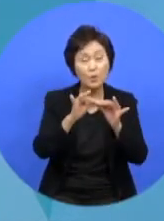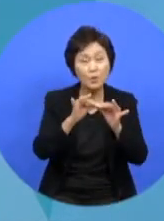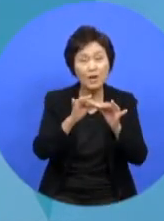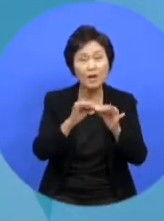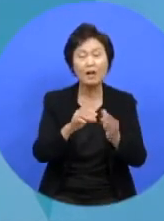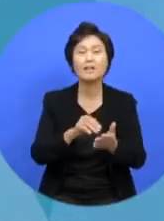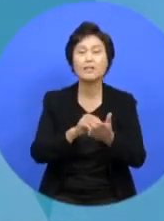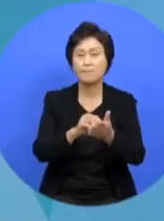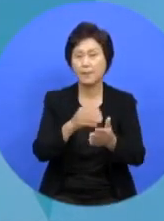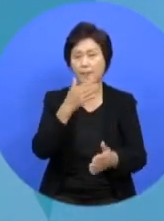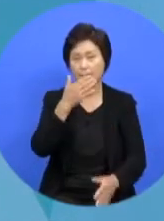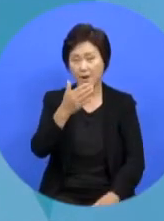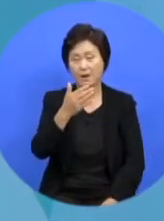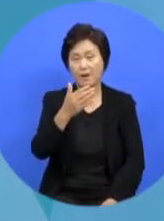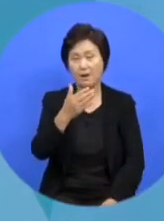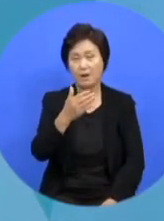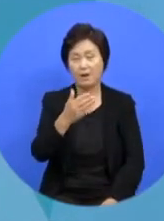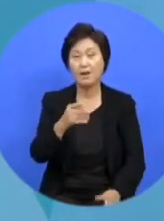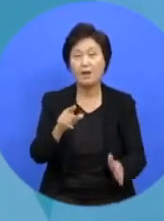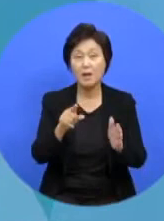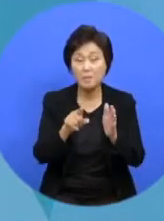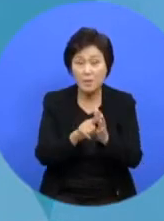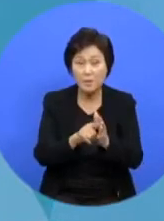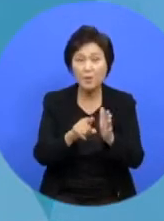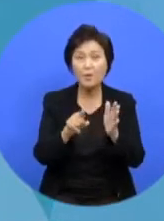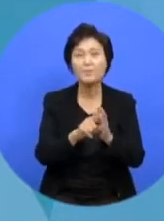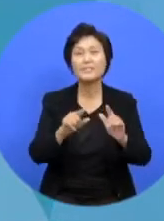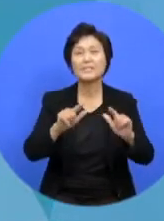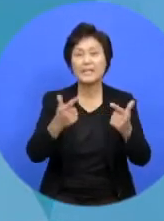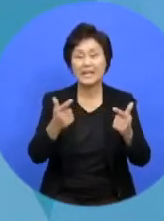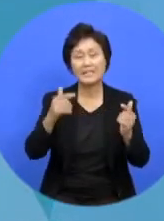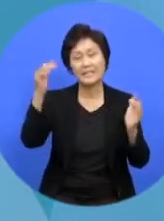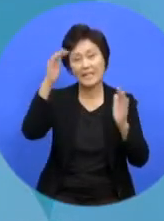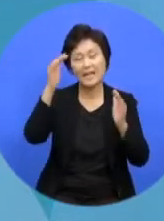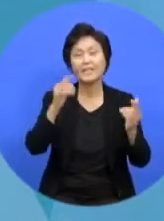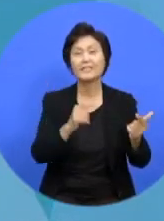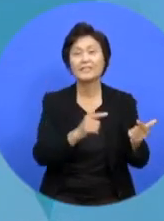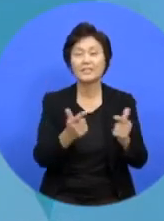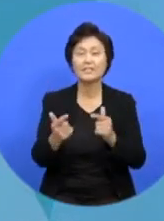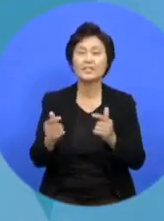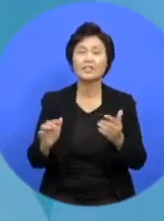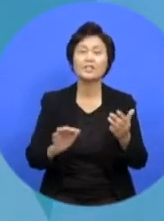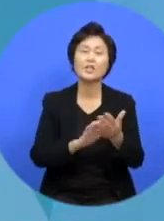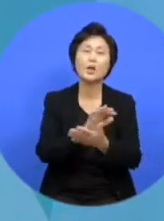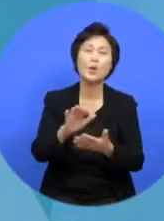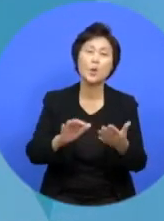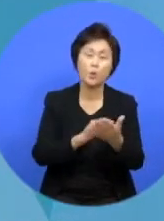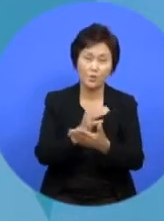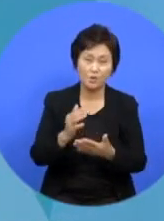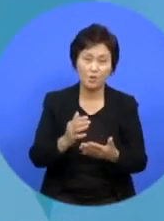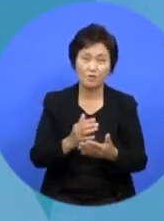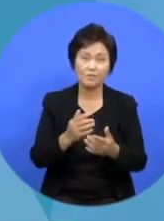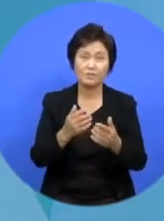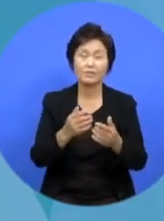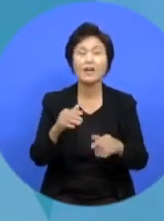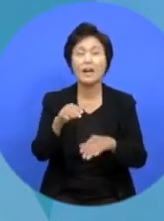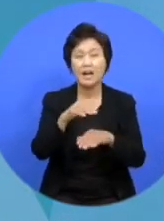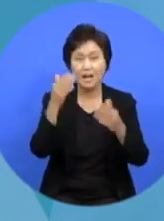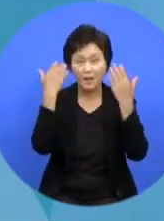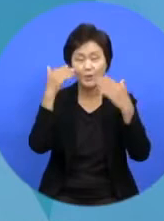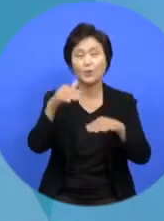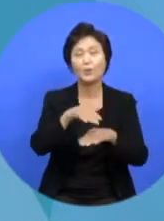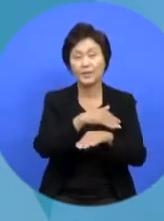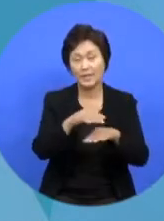크리스찬 학생들이 같이 어울려서 네. 복음이 뭔지, 복음의 문화가 뭔지 삶 속에서 이렇게 전파되게 하는 그런 분위기를